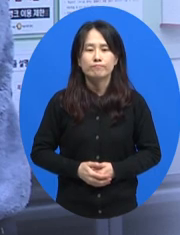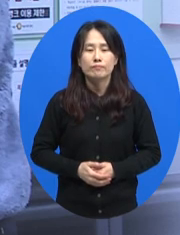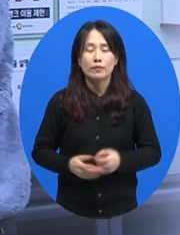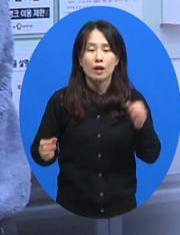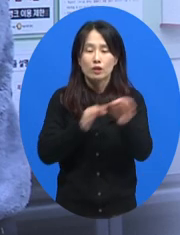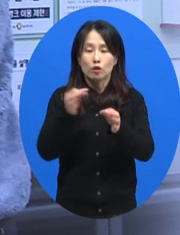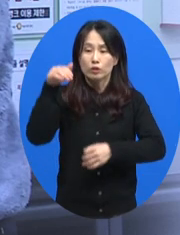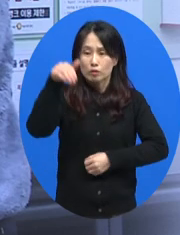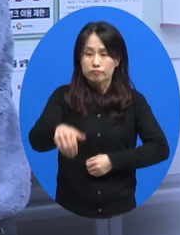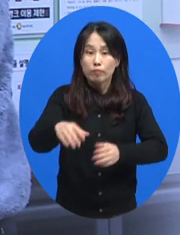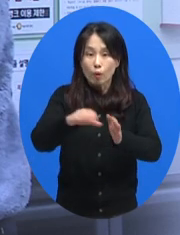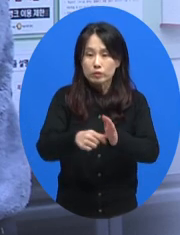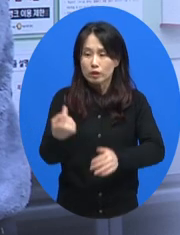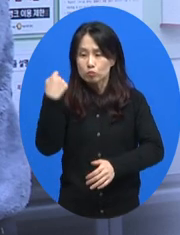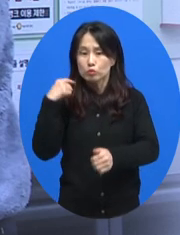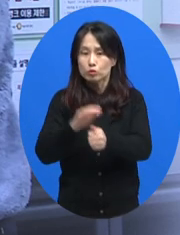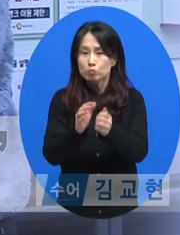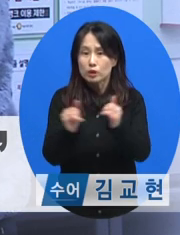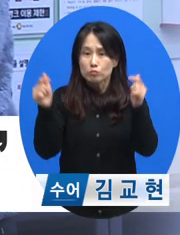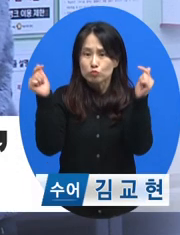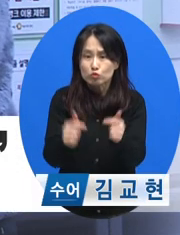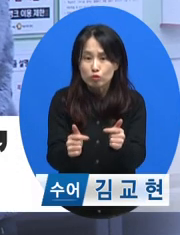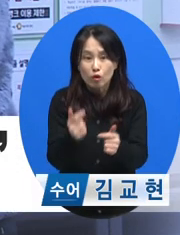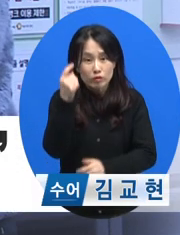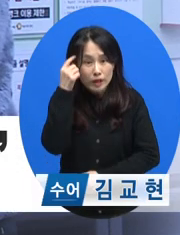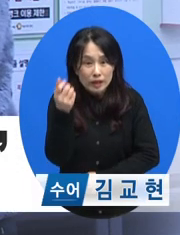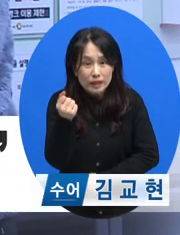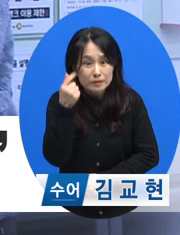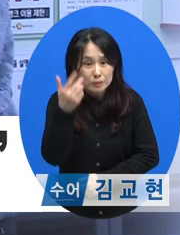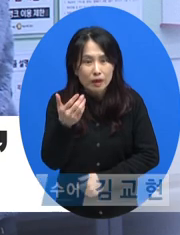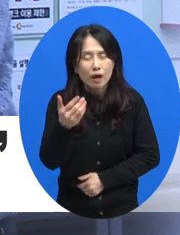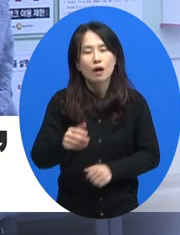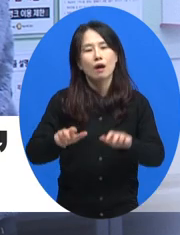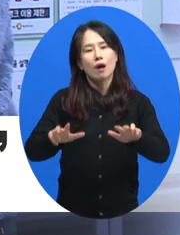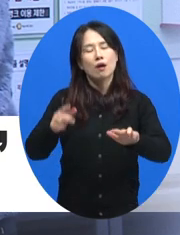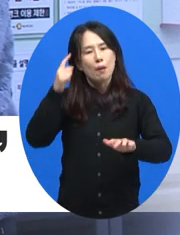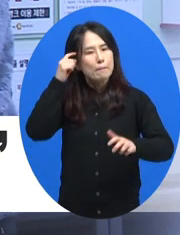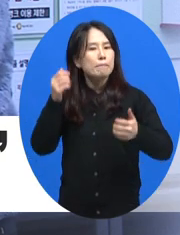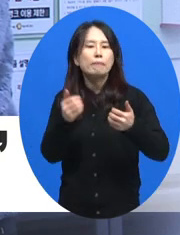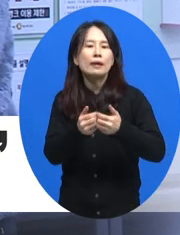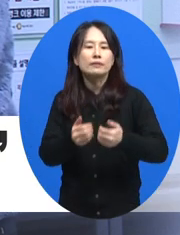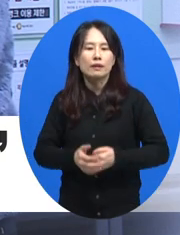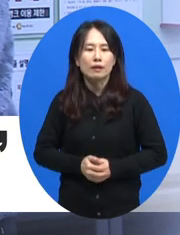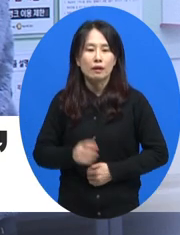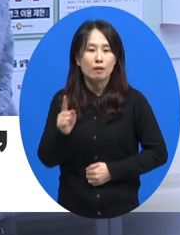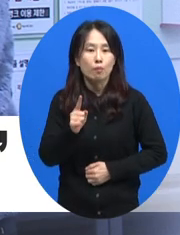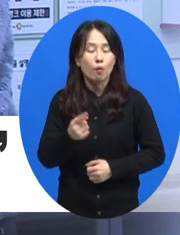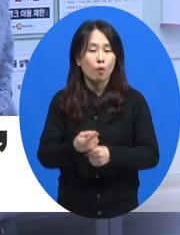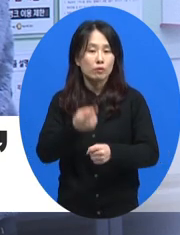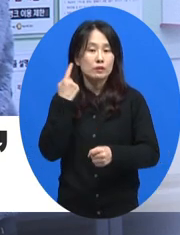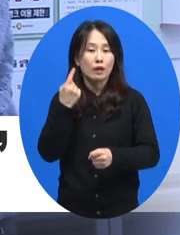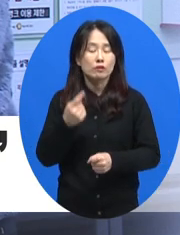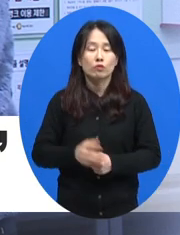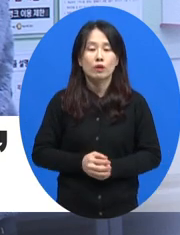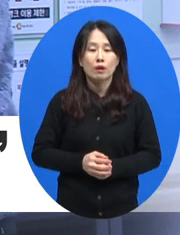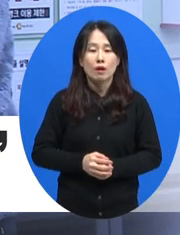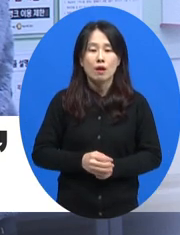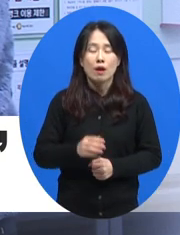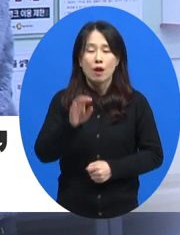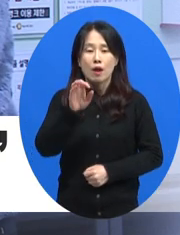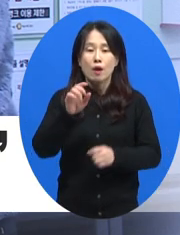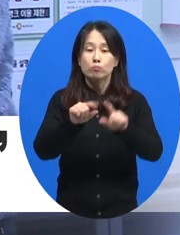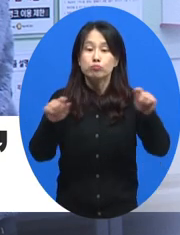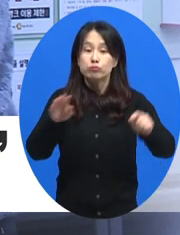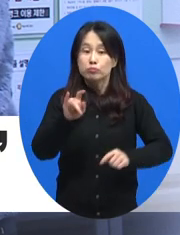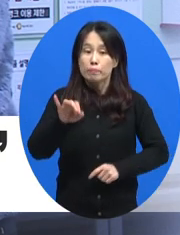흔히 불경기에는 도움의 손길도 줄어들 거라고 생각하기 쉬운데요. 현실은 정반대입니다. 지난해 경기도 내 푸드뱅크와 푸드마켓을